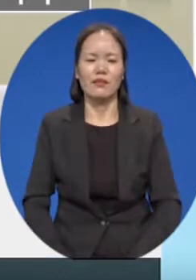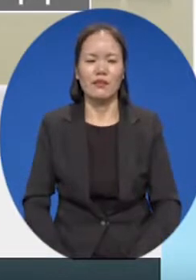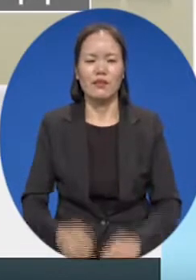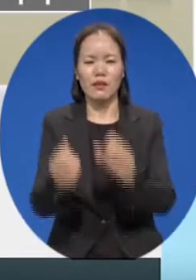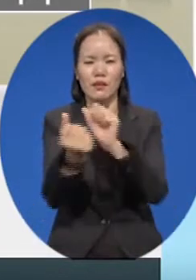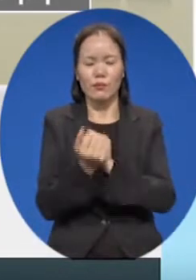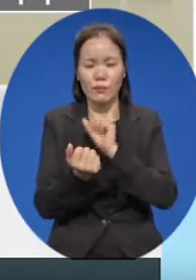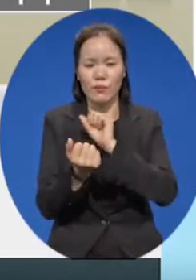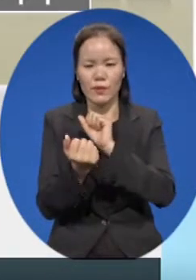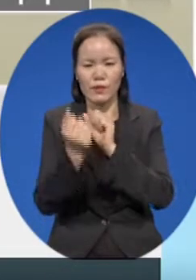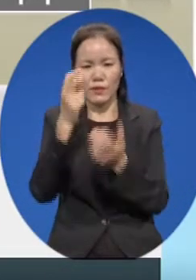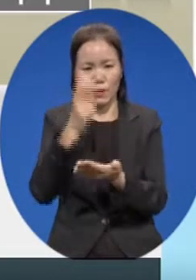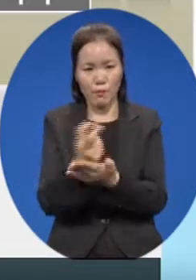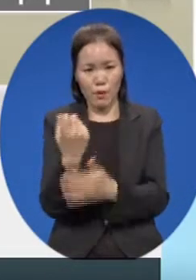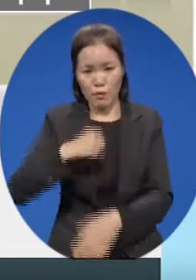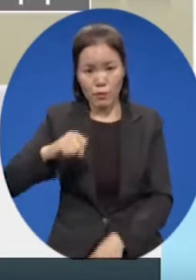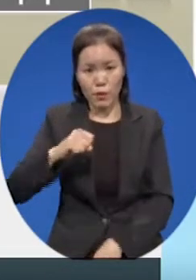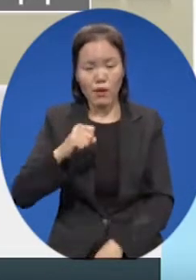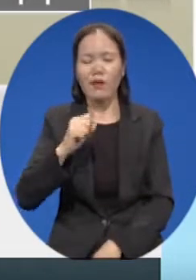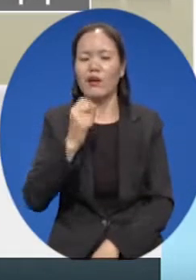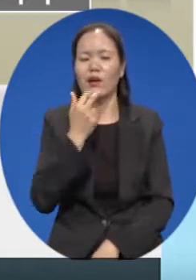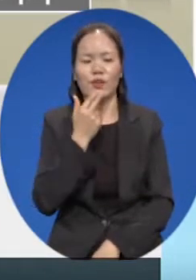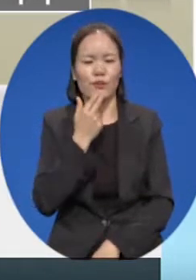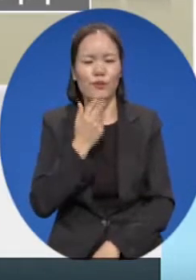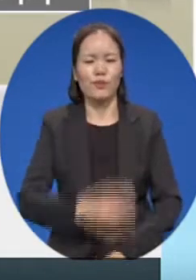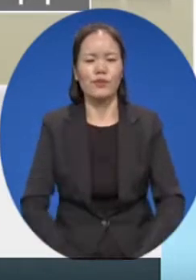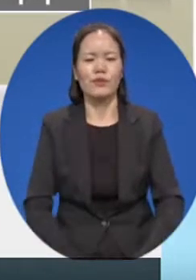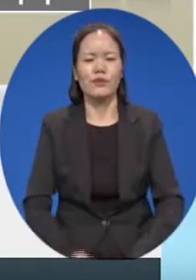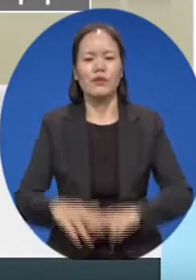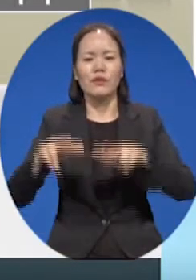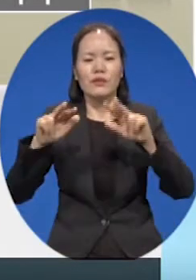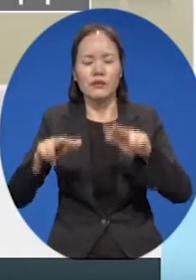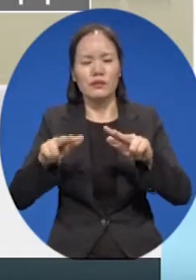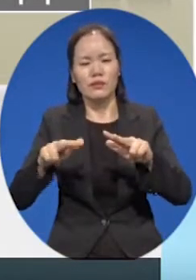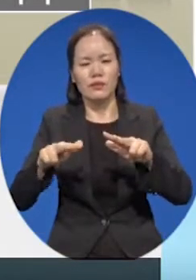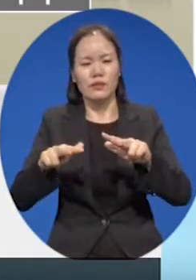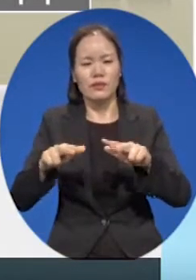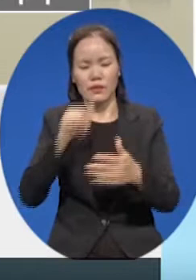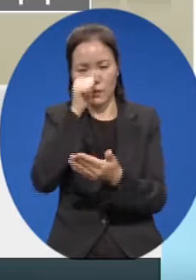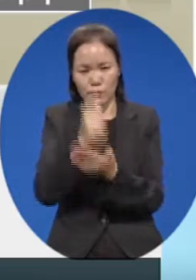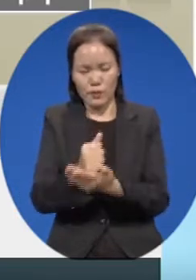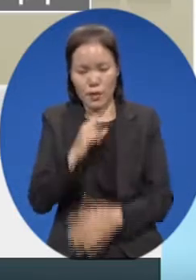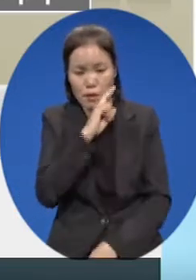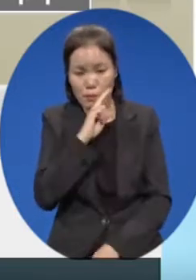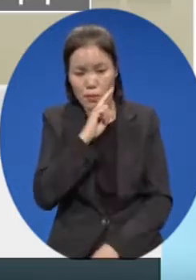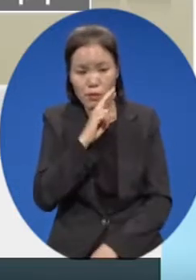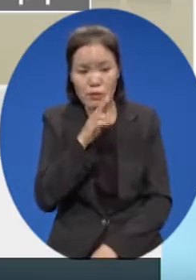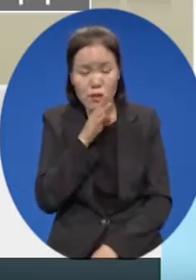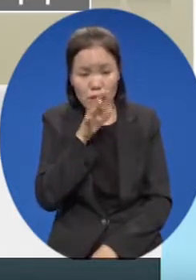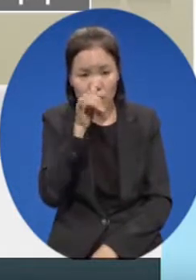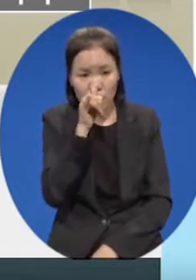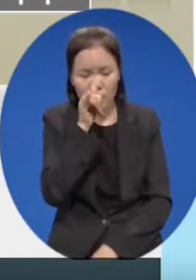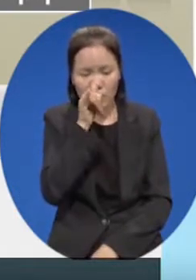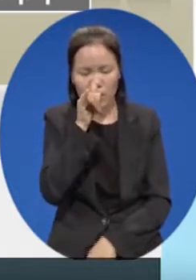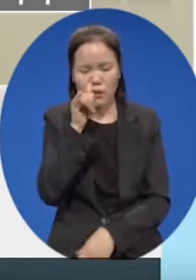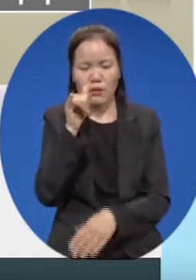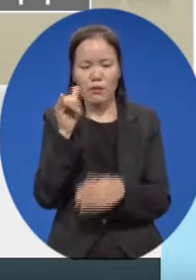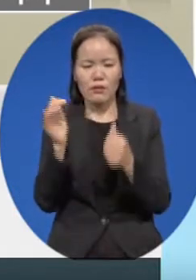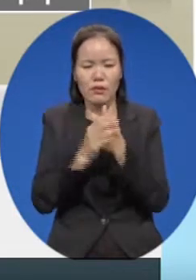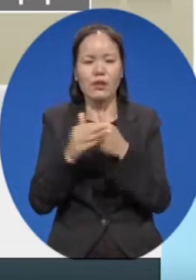방역법을 혹시 위반했나요? 이제 그렇지도 않습니다. 혹은 지금 현재 그 범죄 피의 사실이 있거나 그래서 재판